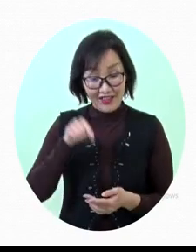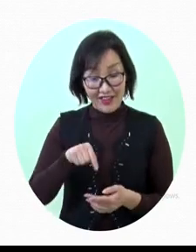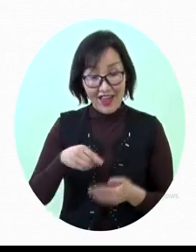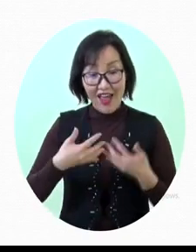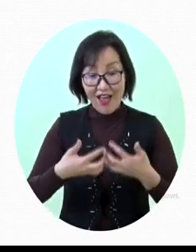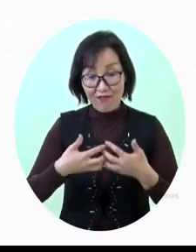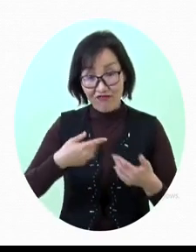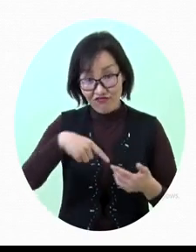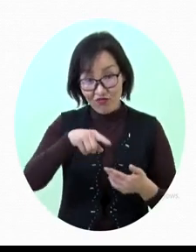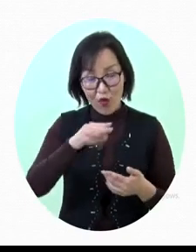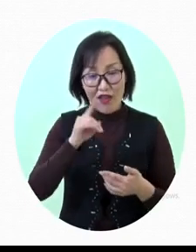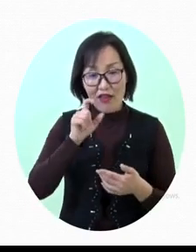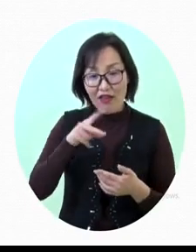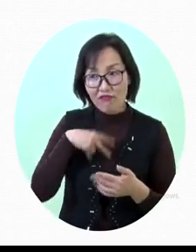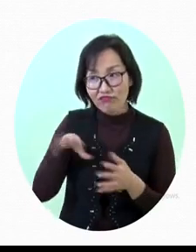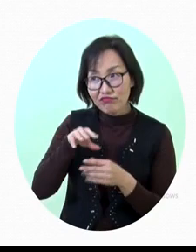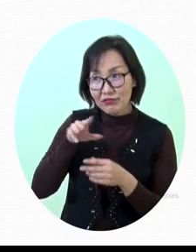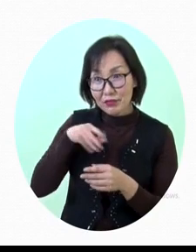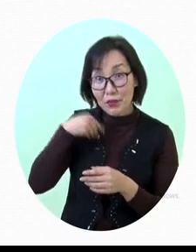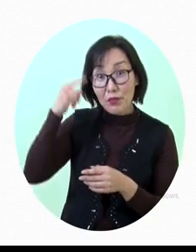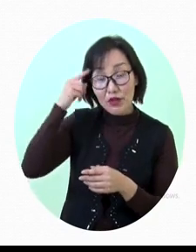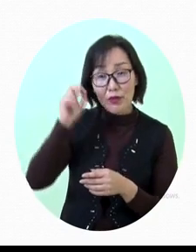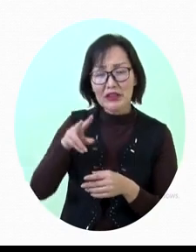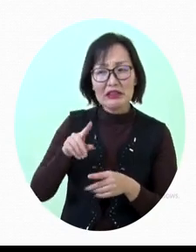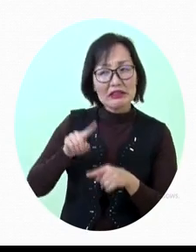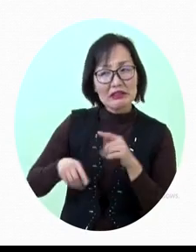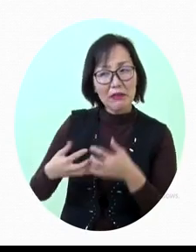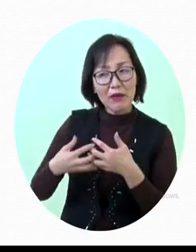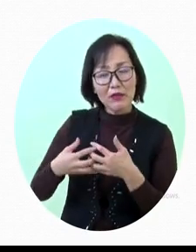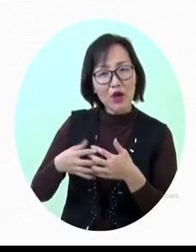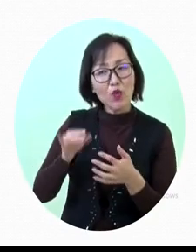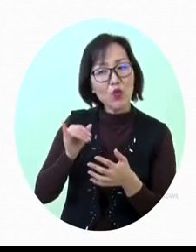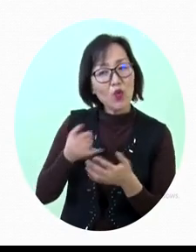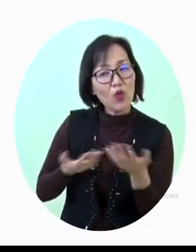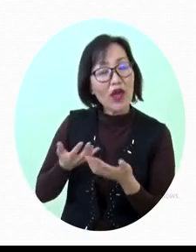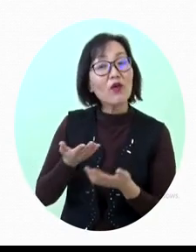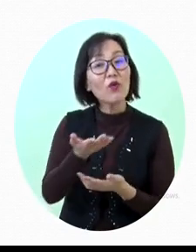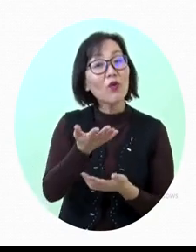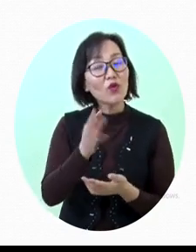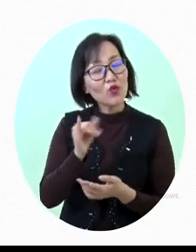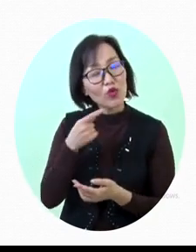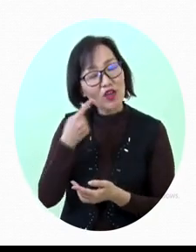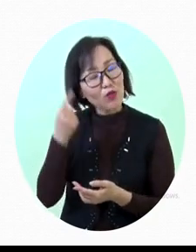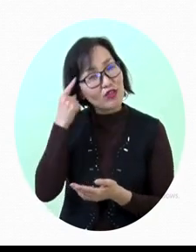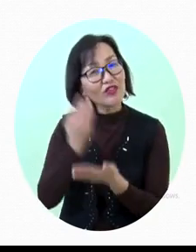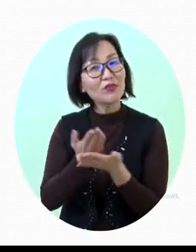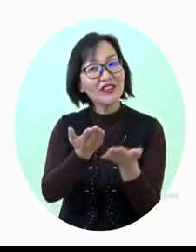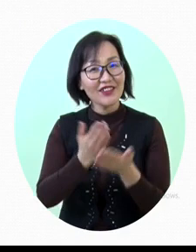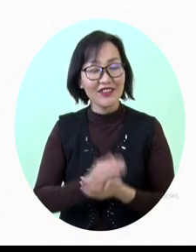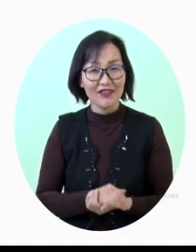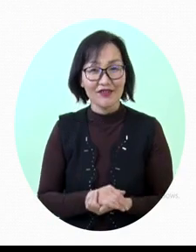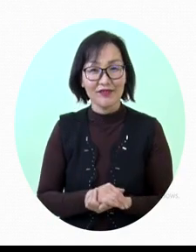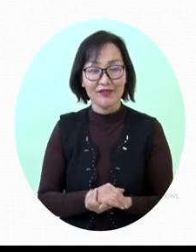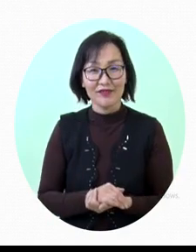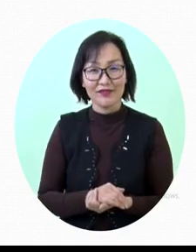За, хэрв чи амтны хэл мэддэг бол ямар амтнтай юу гэж ярилцах байсан бэ?